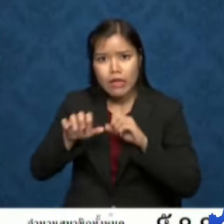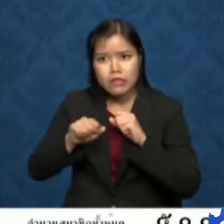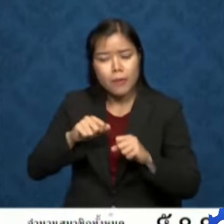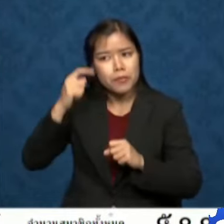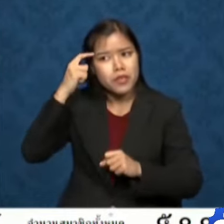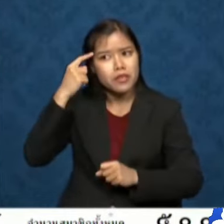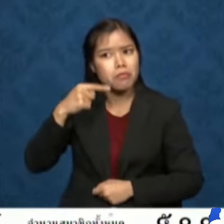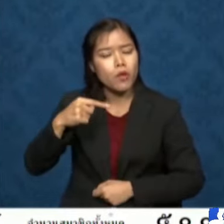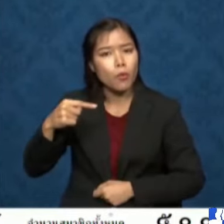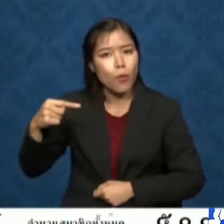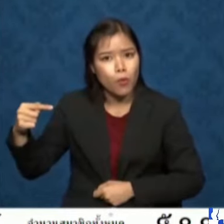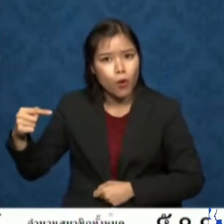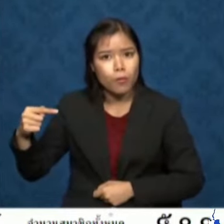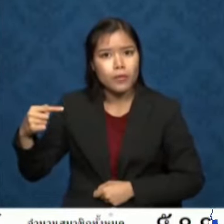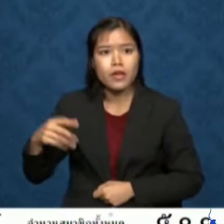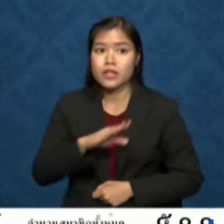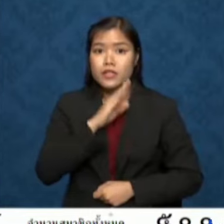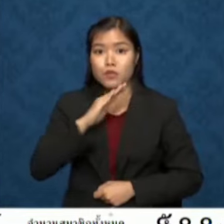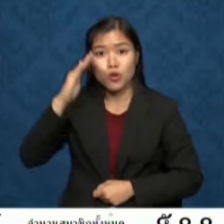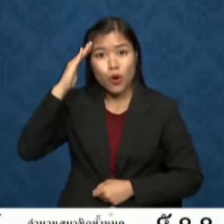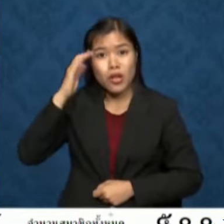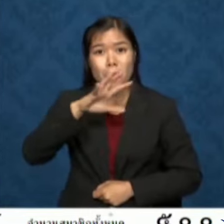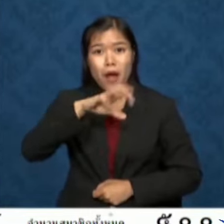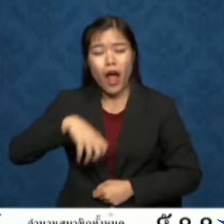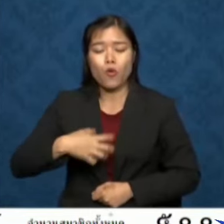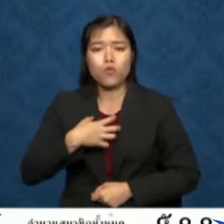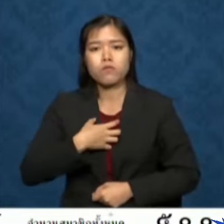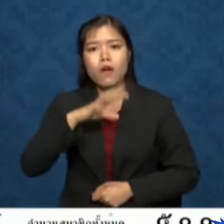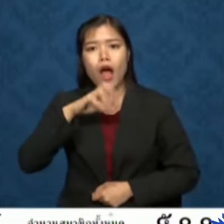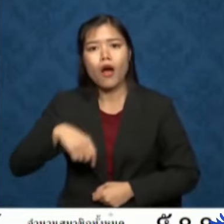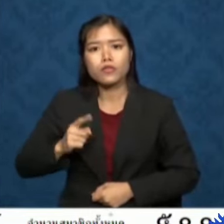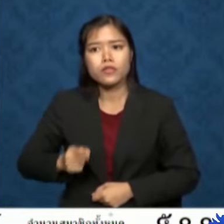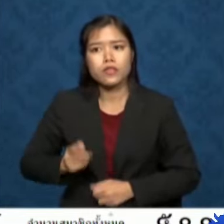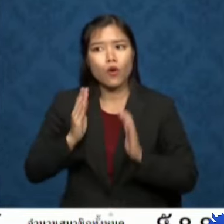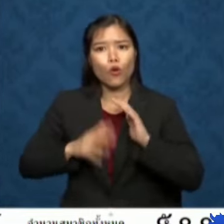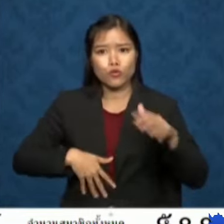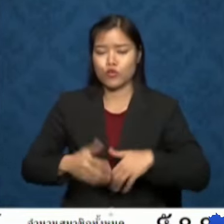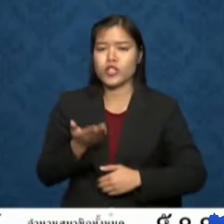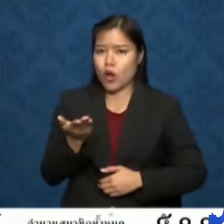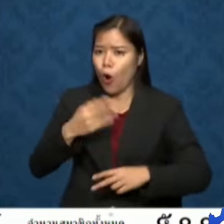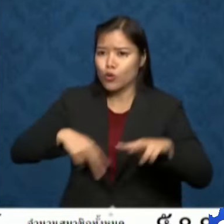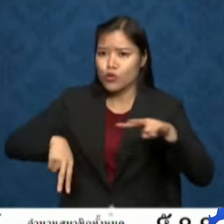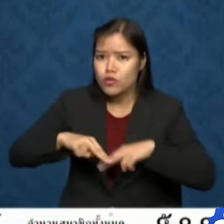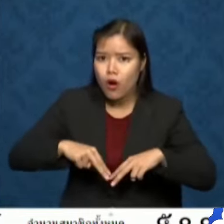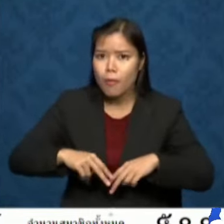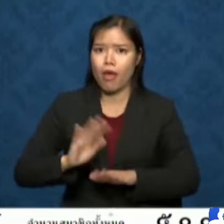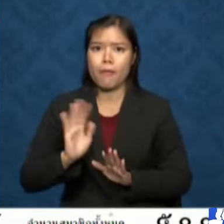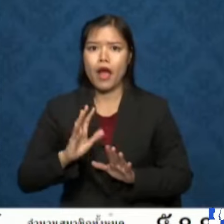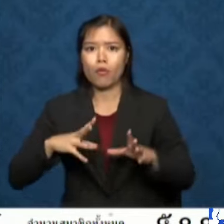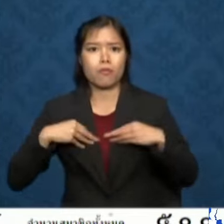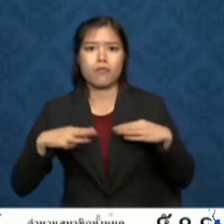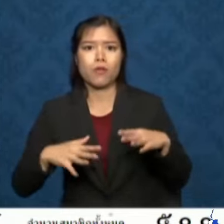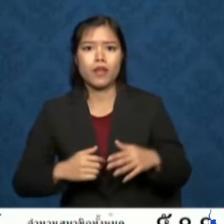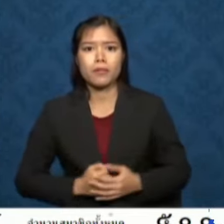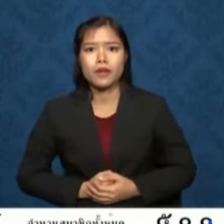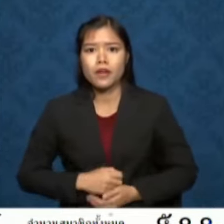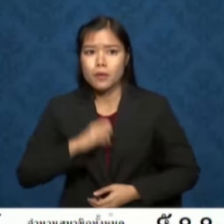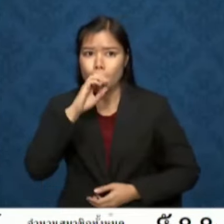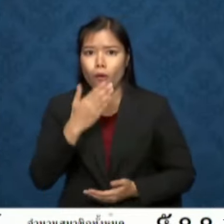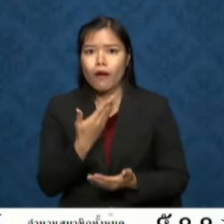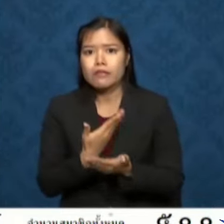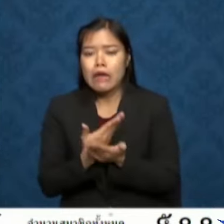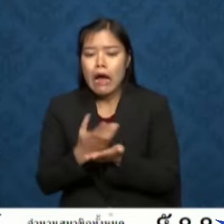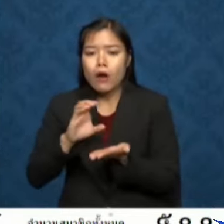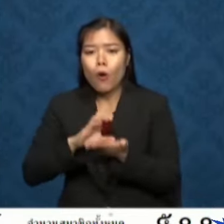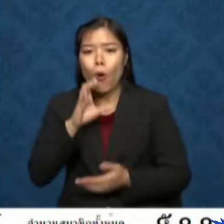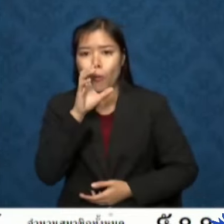ก่อนพอกองทัพดึงดันจะเอาให้ได้ประชาชนจะขอตรวจสอบก็ไม่ให้ตรวจเอออ้างว่างบลับเอ